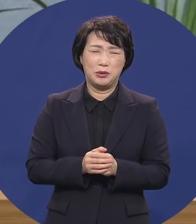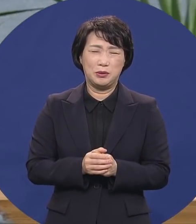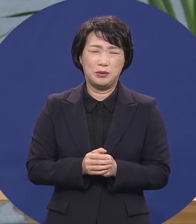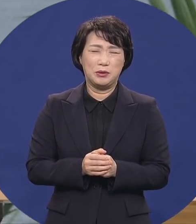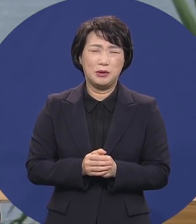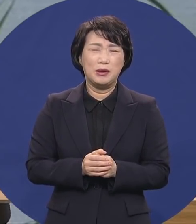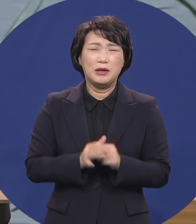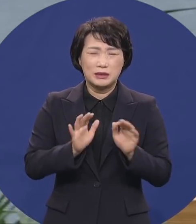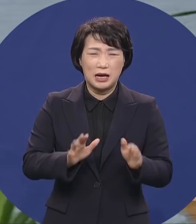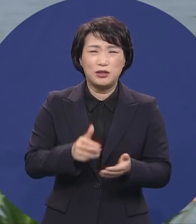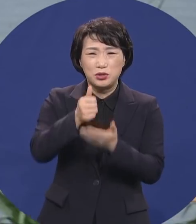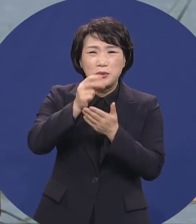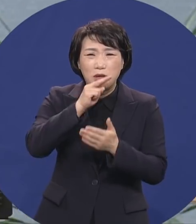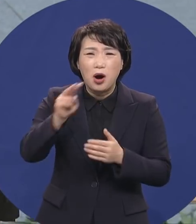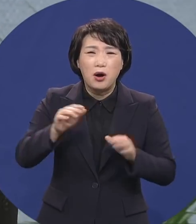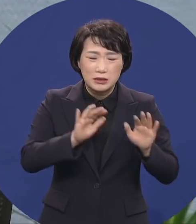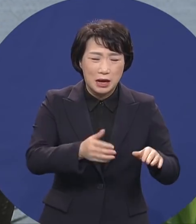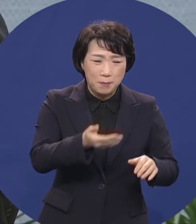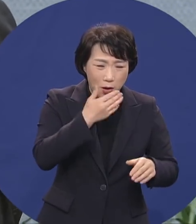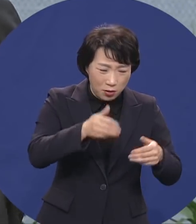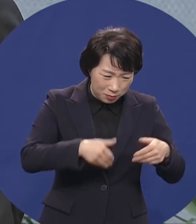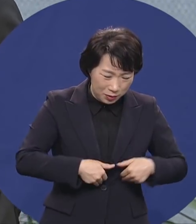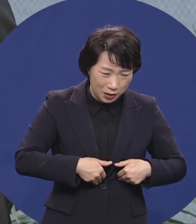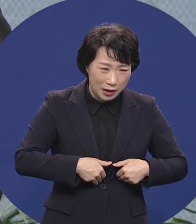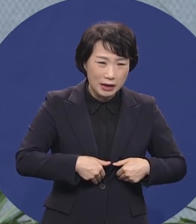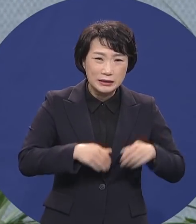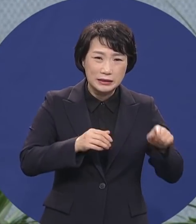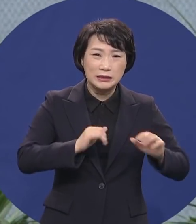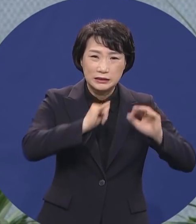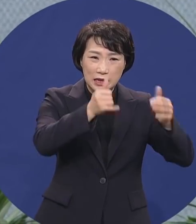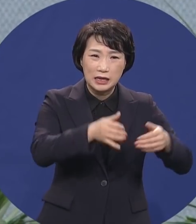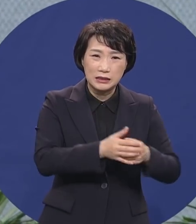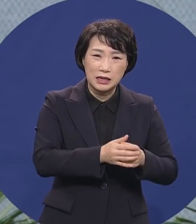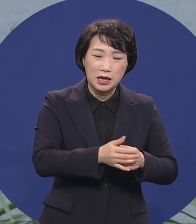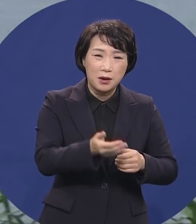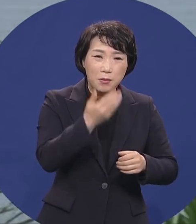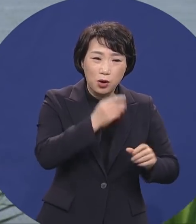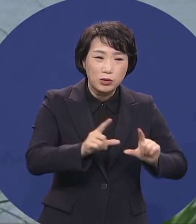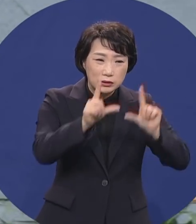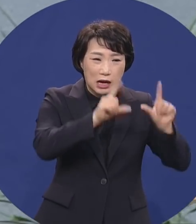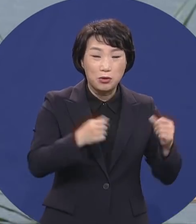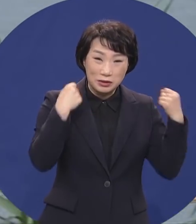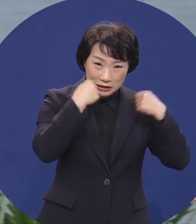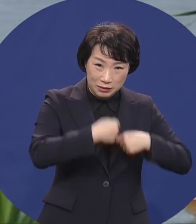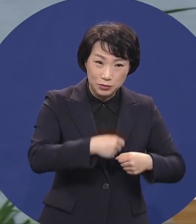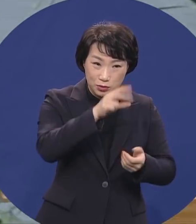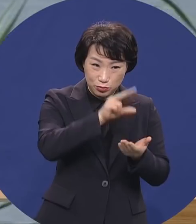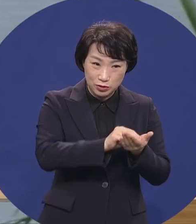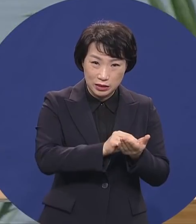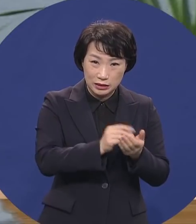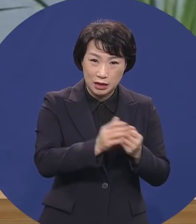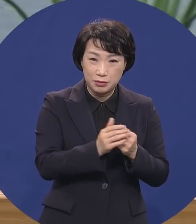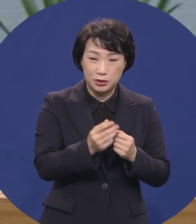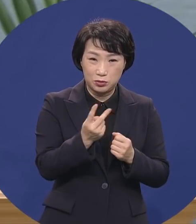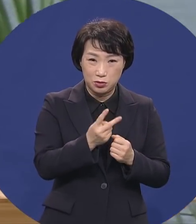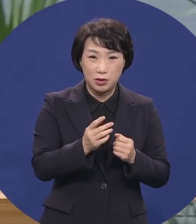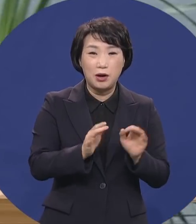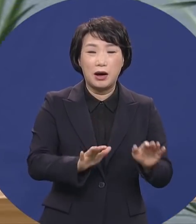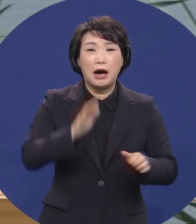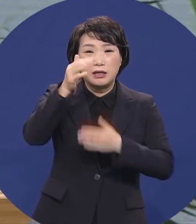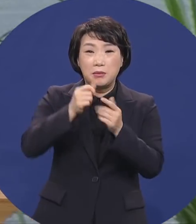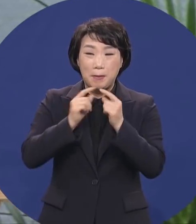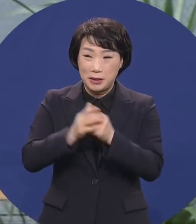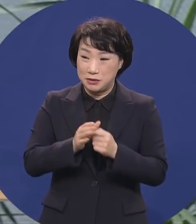여전히 주여 먹어야 된다는 이 세상에 먹고 살고 입는 문제, 그리고 하나님